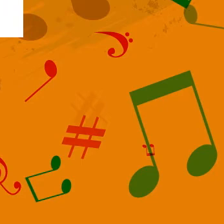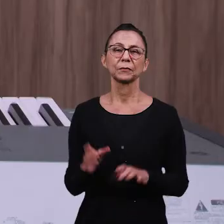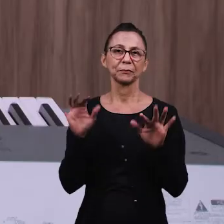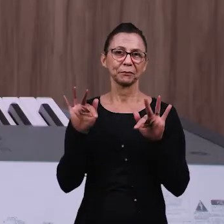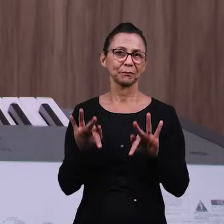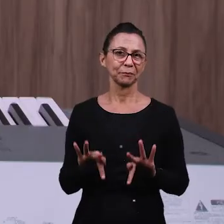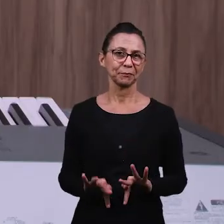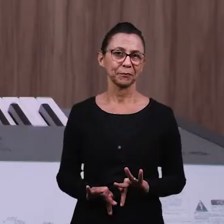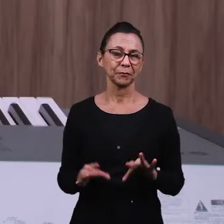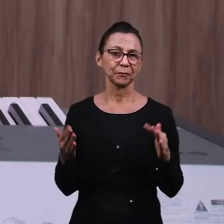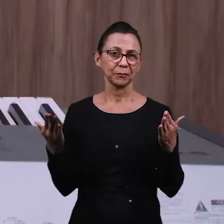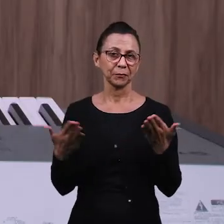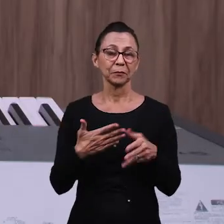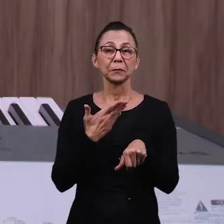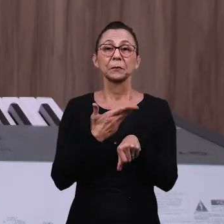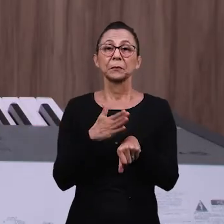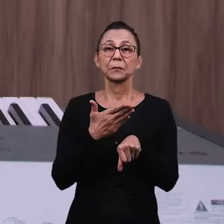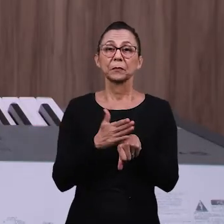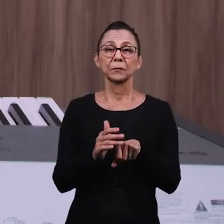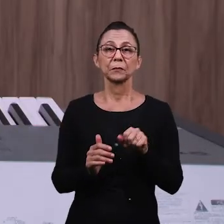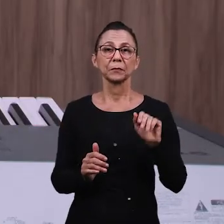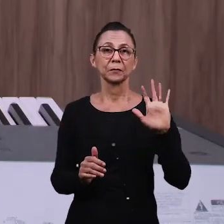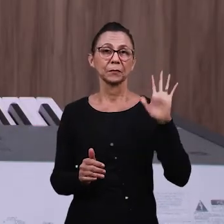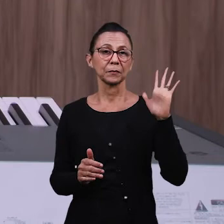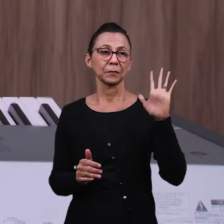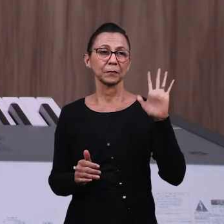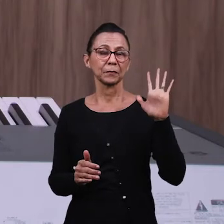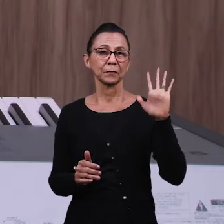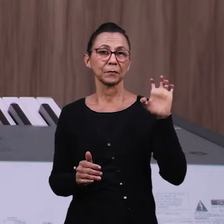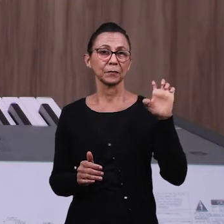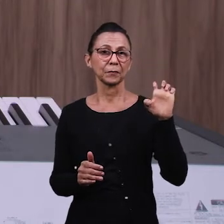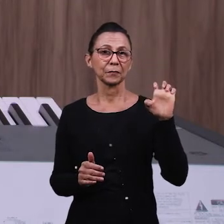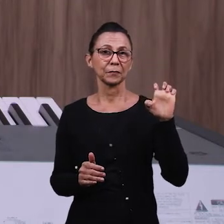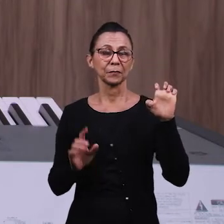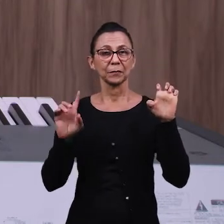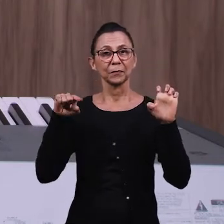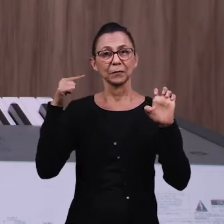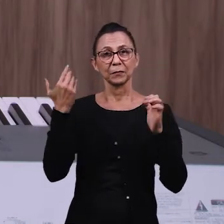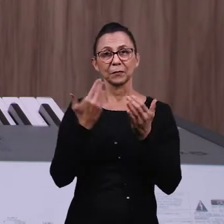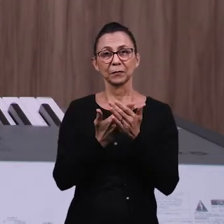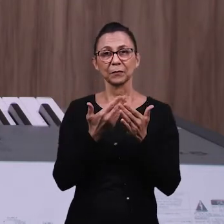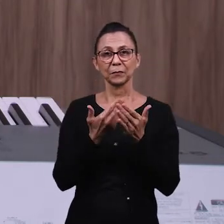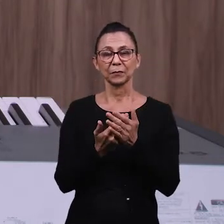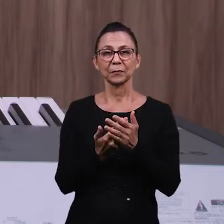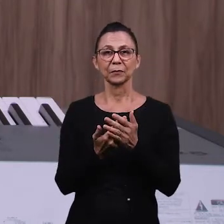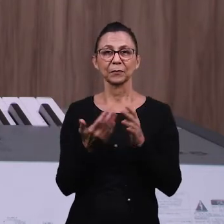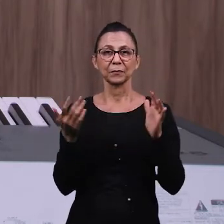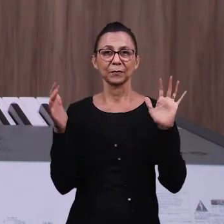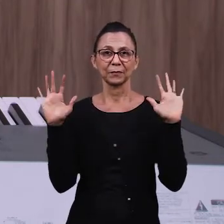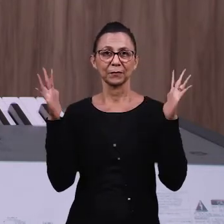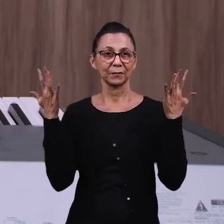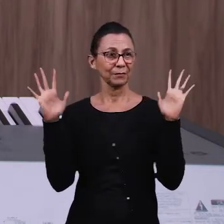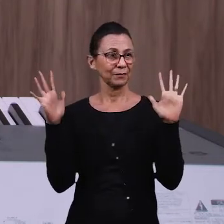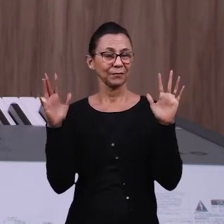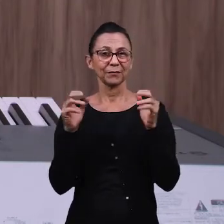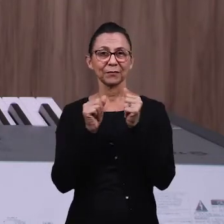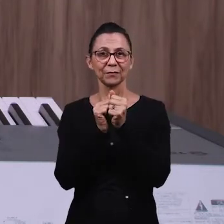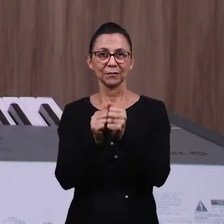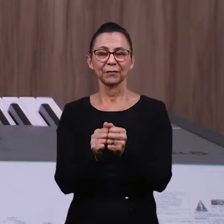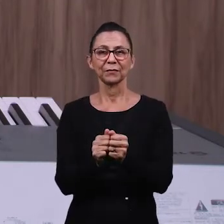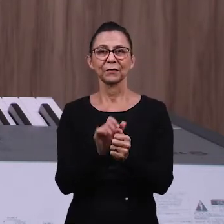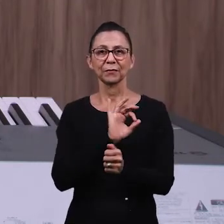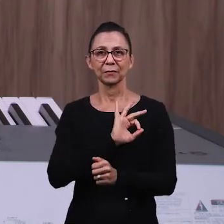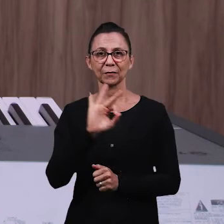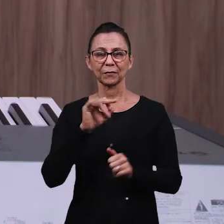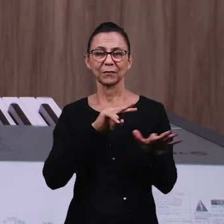mim. E lá on va finaliser. Aujourd'hui, nous avons entraîné la main gauche. Et la prochaine étude, on va entraîner